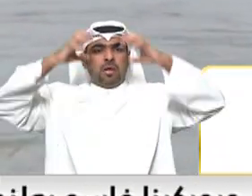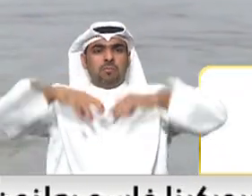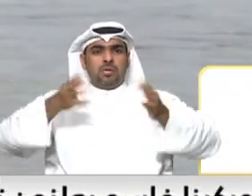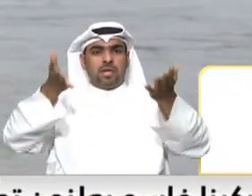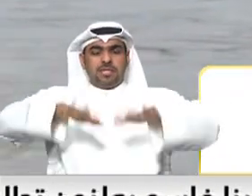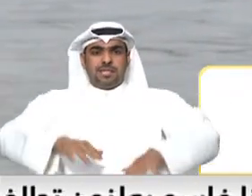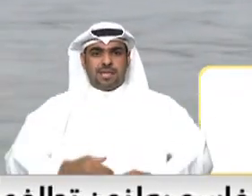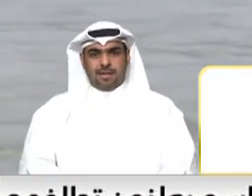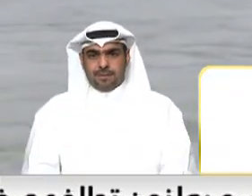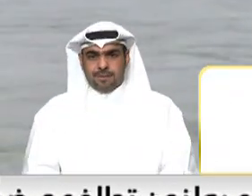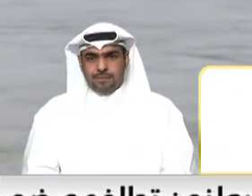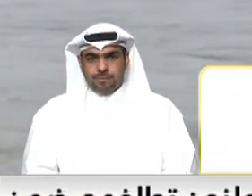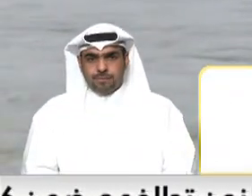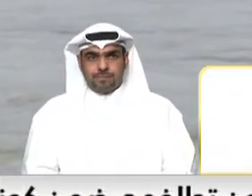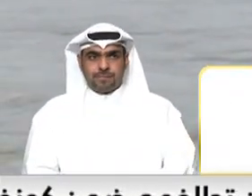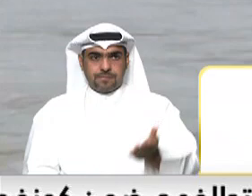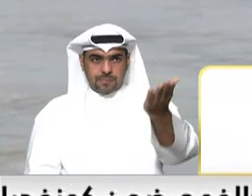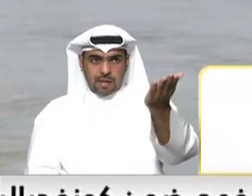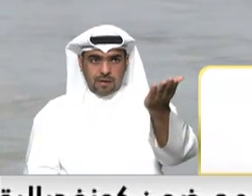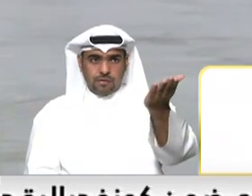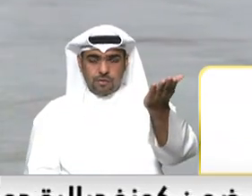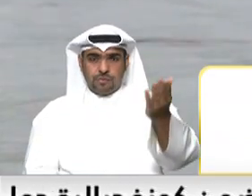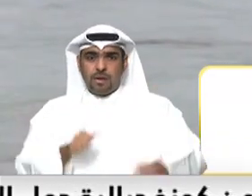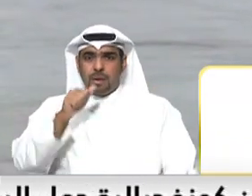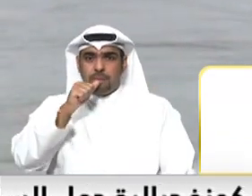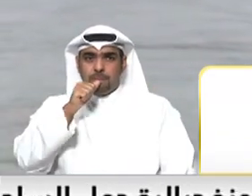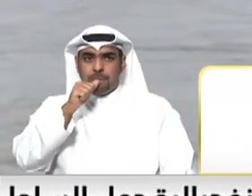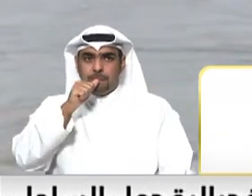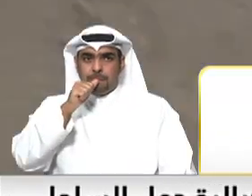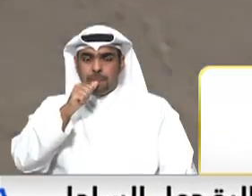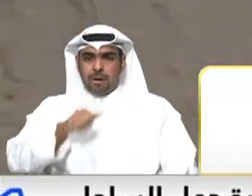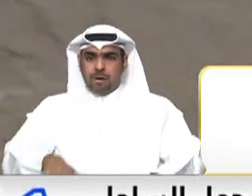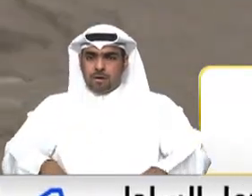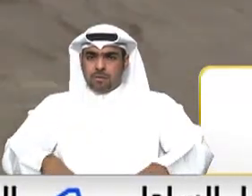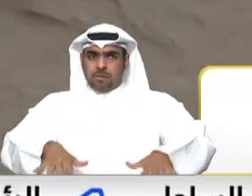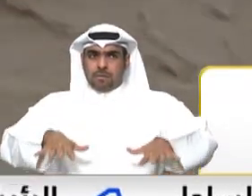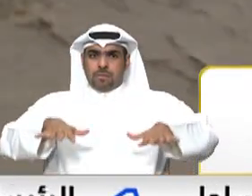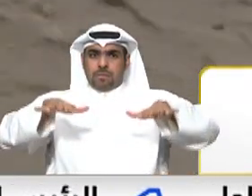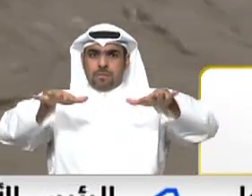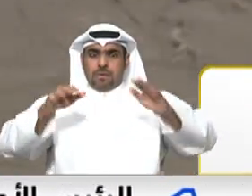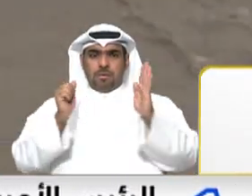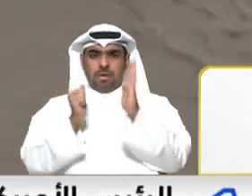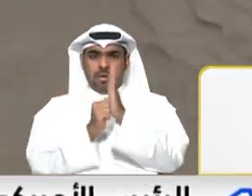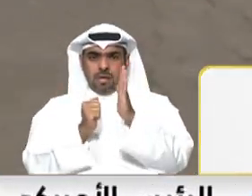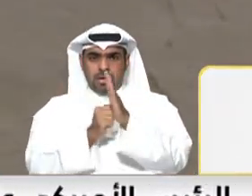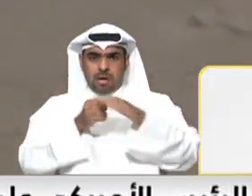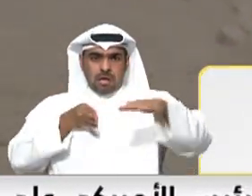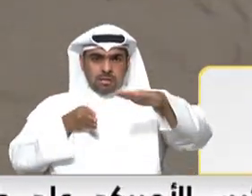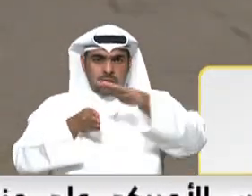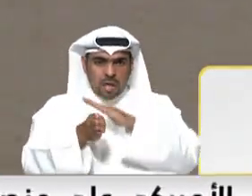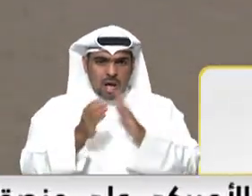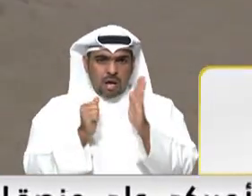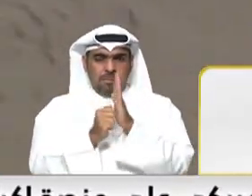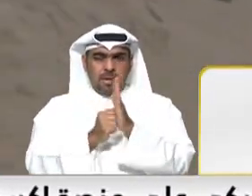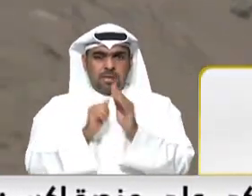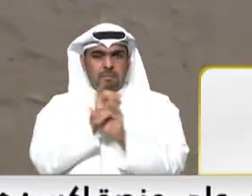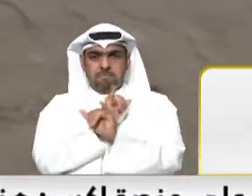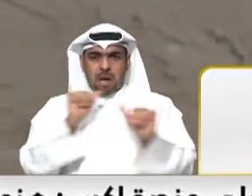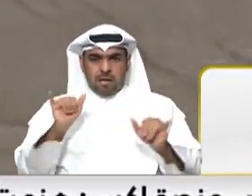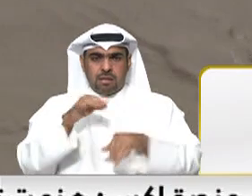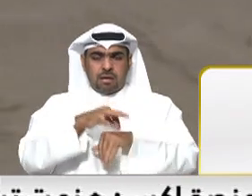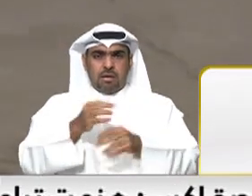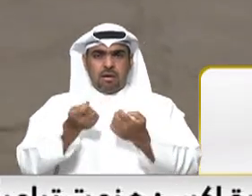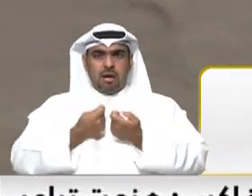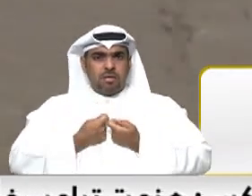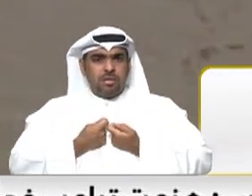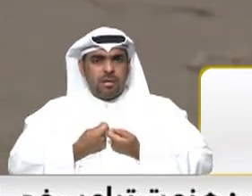شوارع غارقة بالمياه والسكان بين محاصر داخل منزله، وآخرون تركوا منازلهم نتيجة